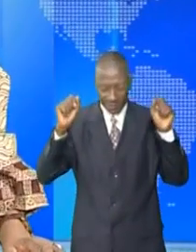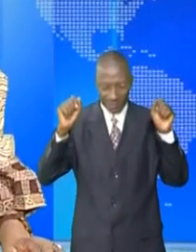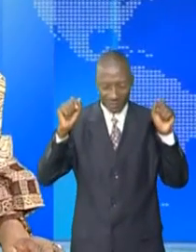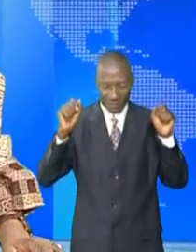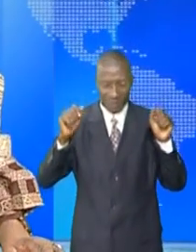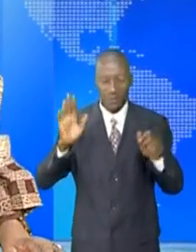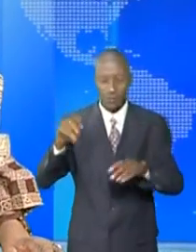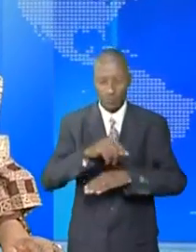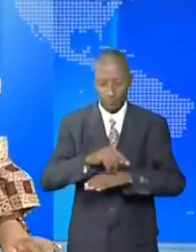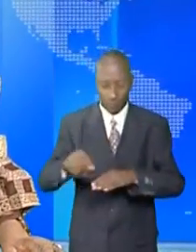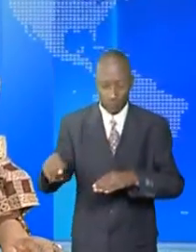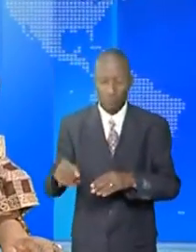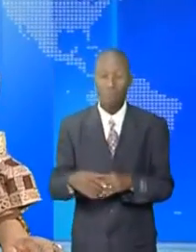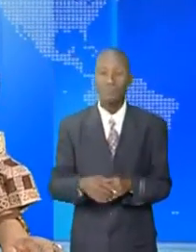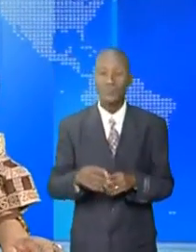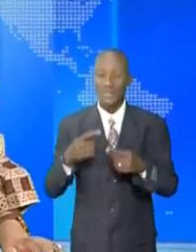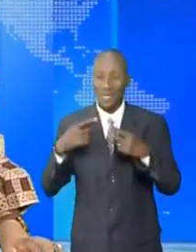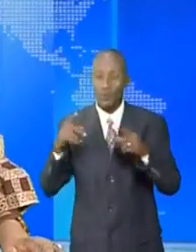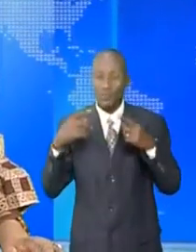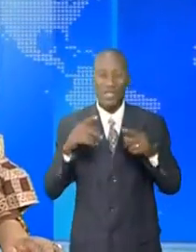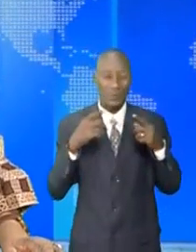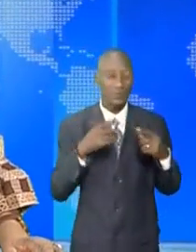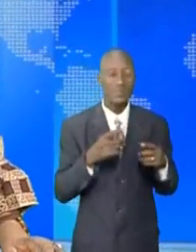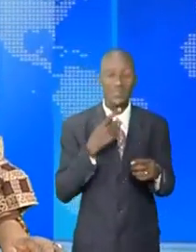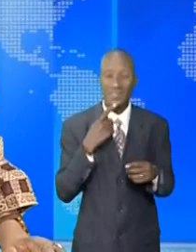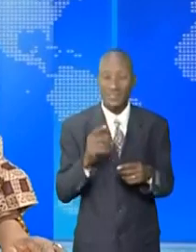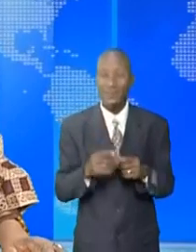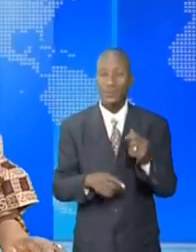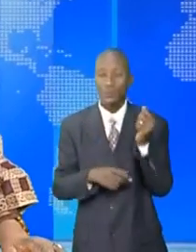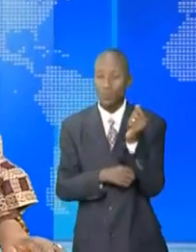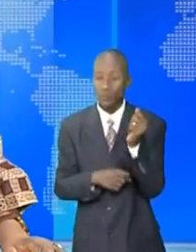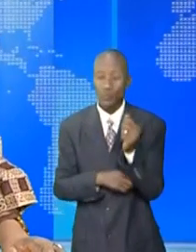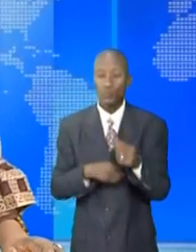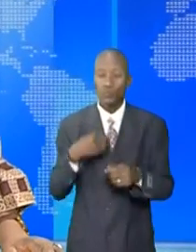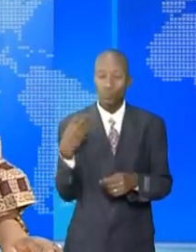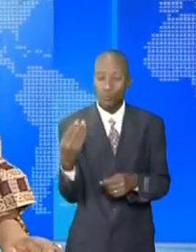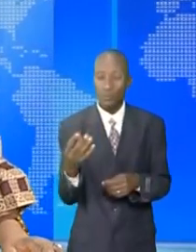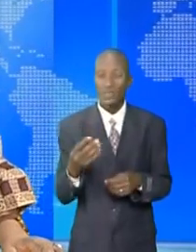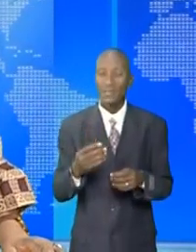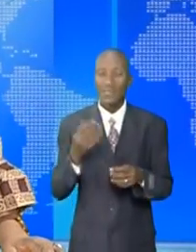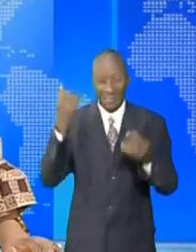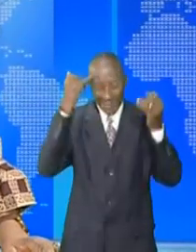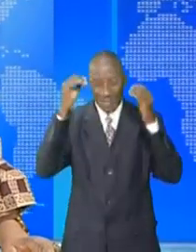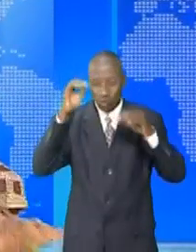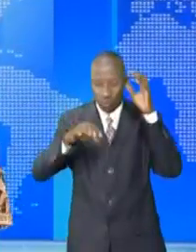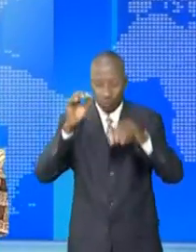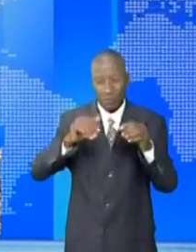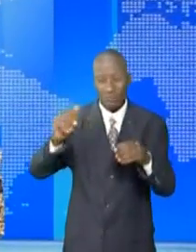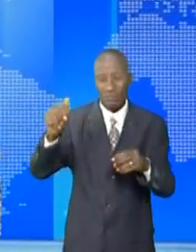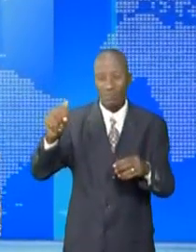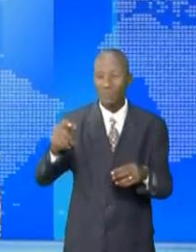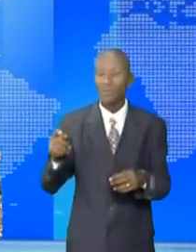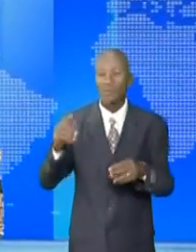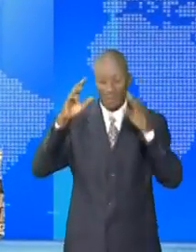intérim tient à souligner que tous ces actes n'engagent ni les précités ni la prestigieuse institution judiciaire